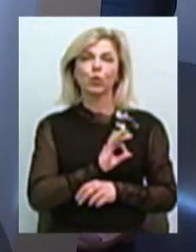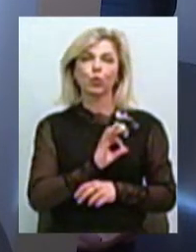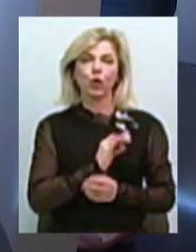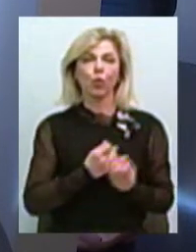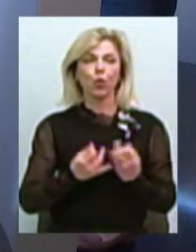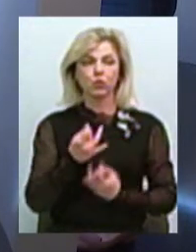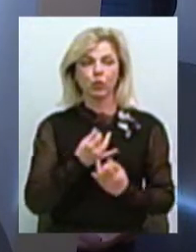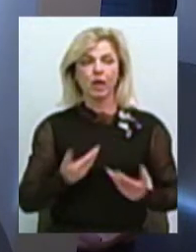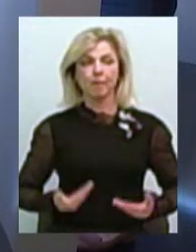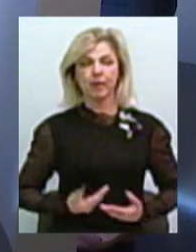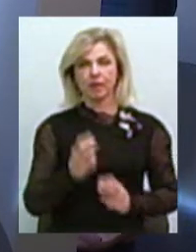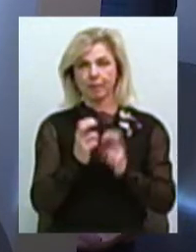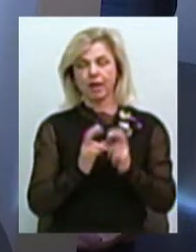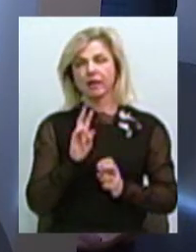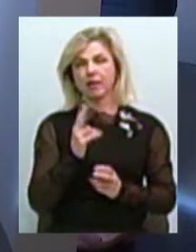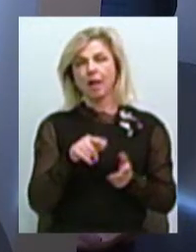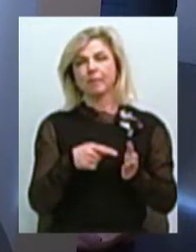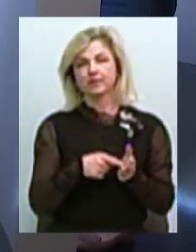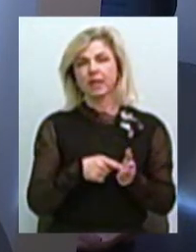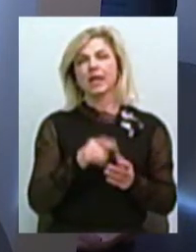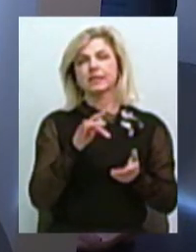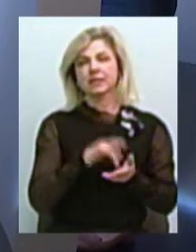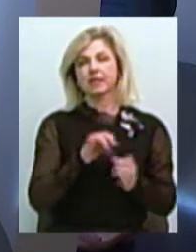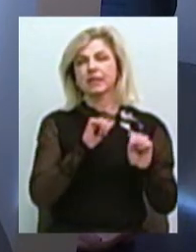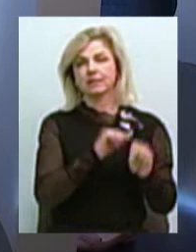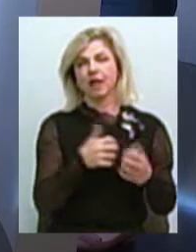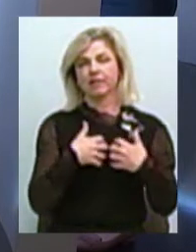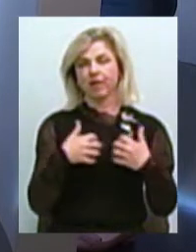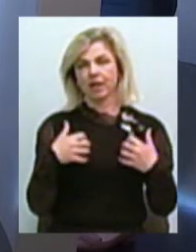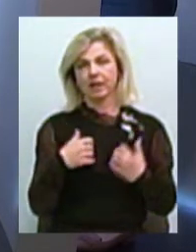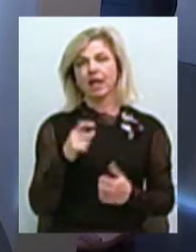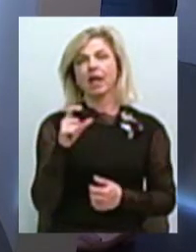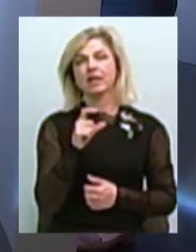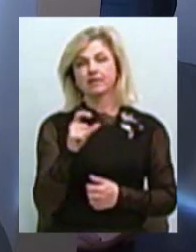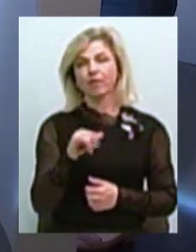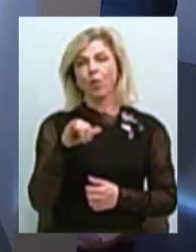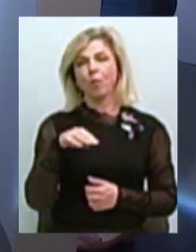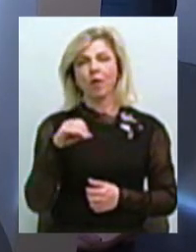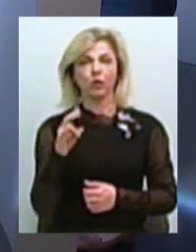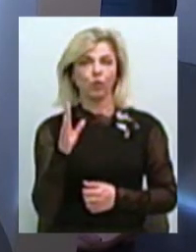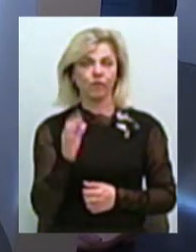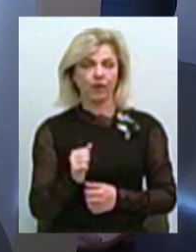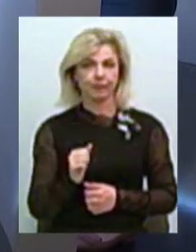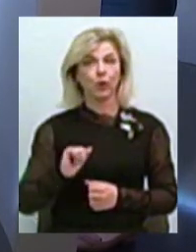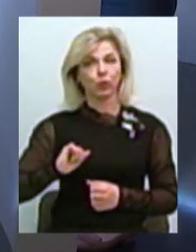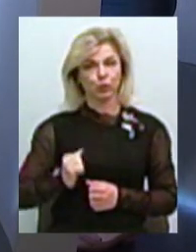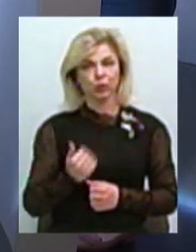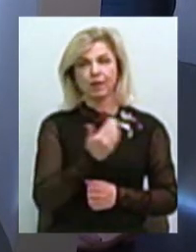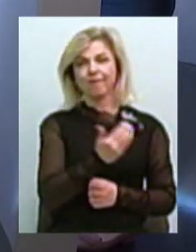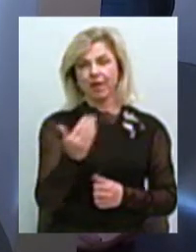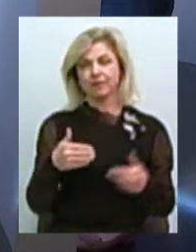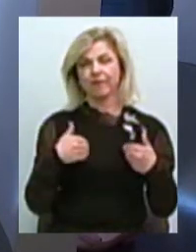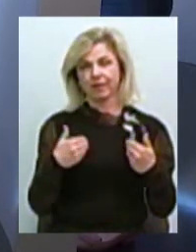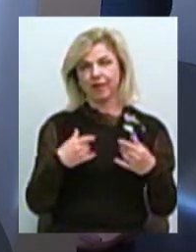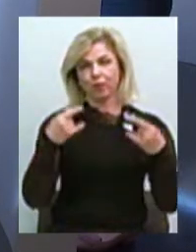комунального підприємства Миколаївської міської ради «Центр захисту тварин» Єлизавета Уманова. Друзі, я вас вітаю в нашій студії.